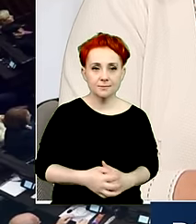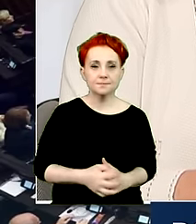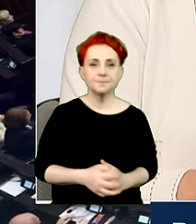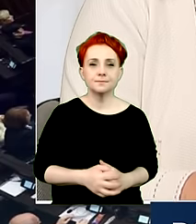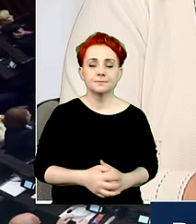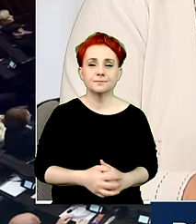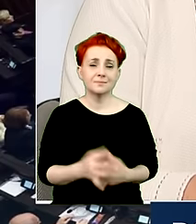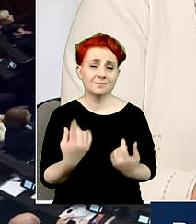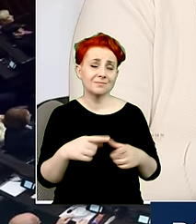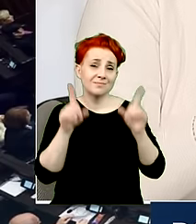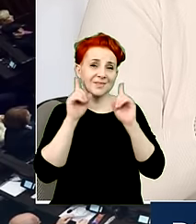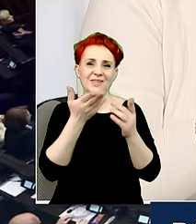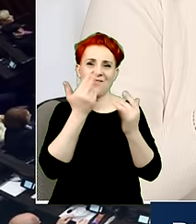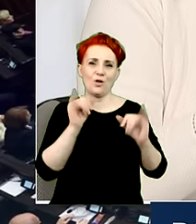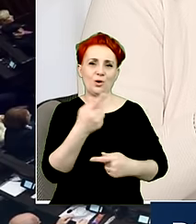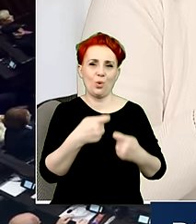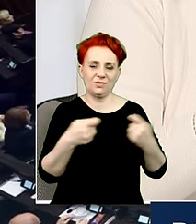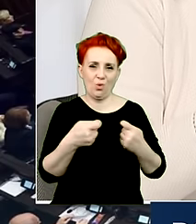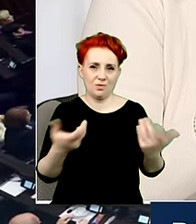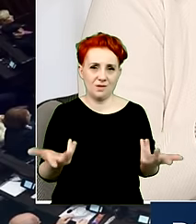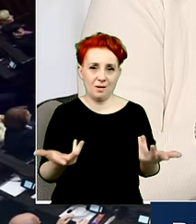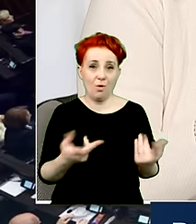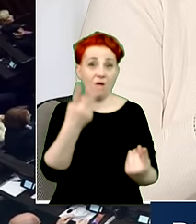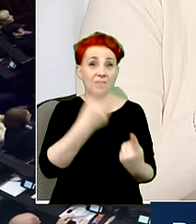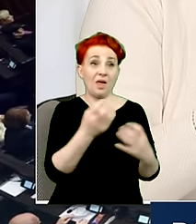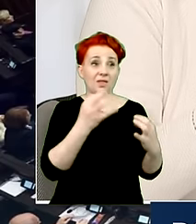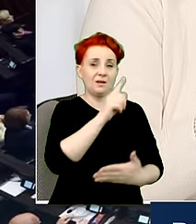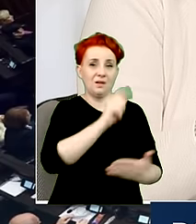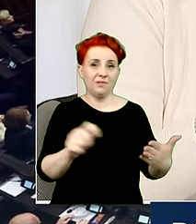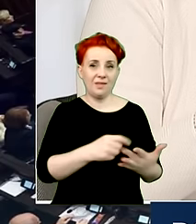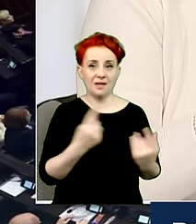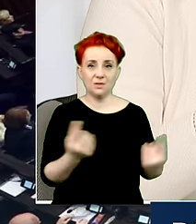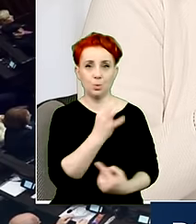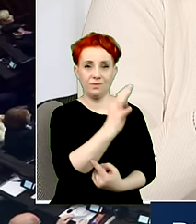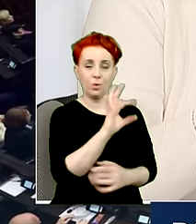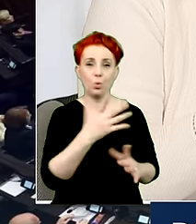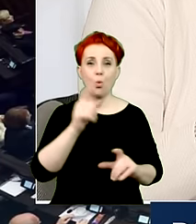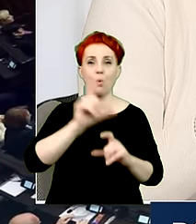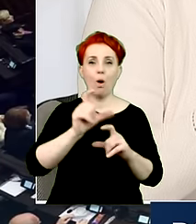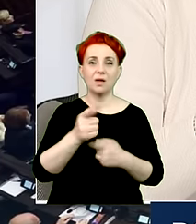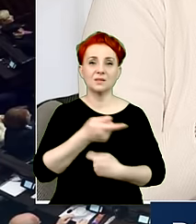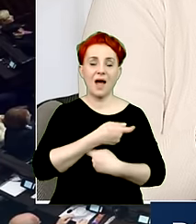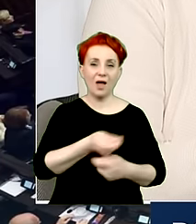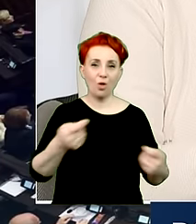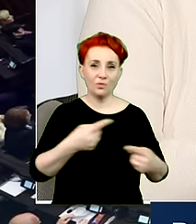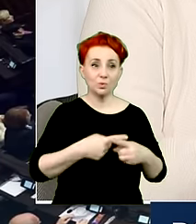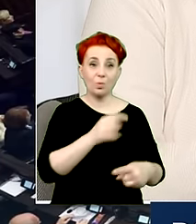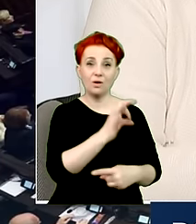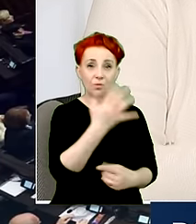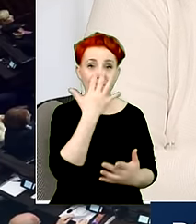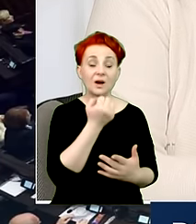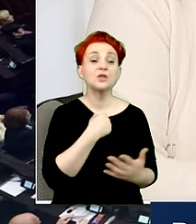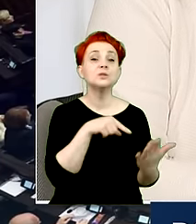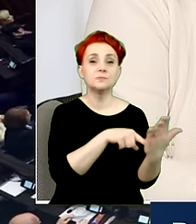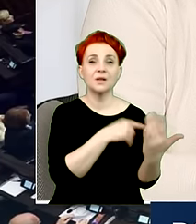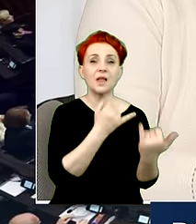nie wiadomo jak z tego wyjść. Postawiła telewizję w stan likwidacji, czyli kodeks handlowy, kodeks spółek handlowych mówi wyraźnie, jeżeli jest